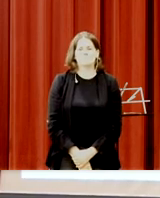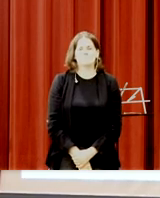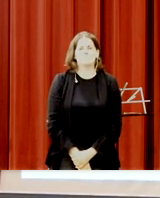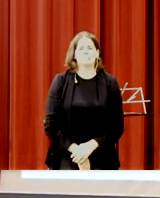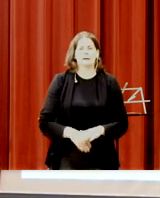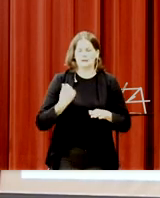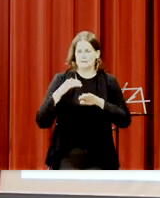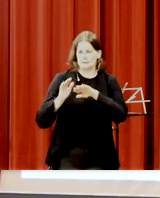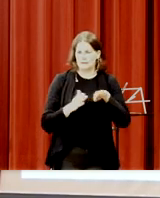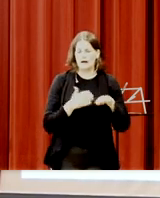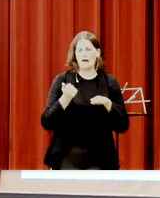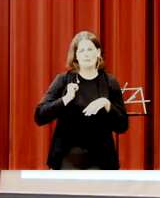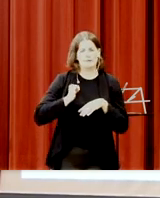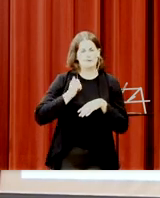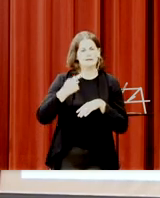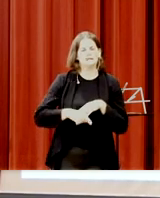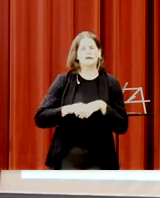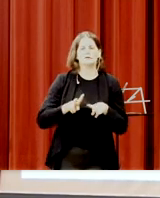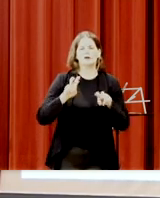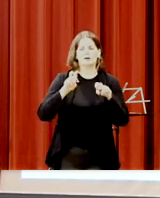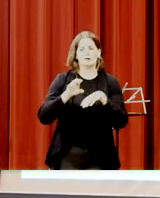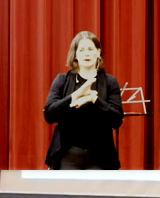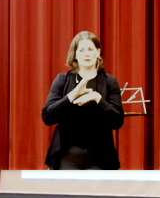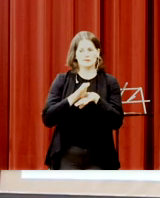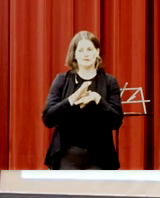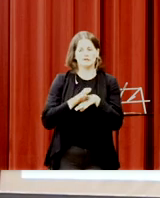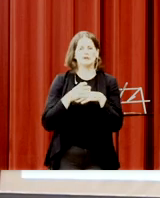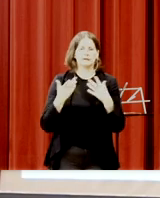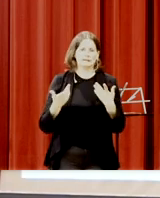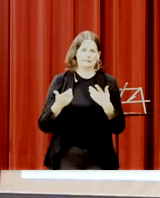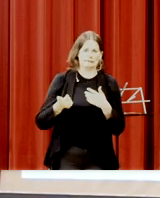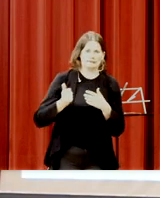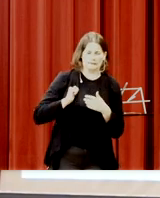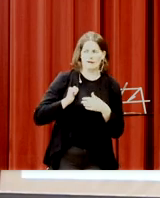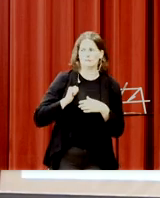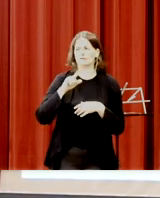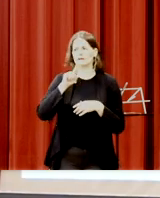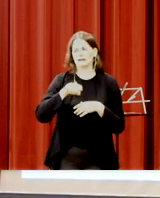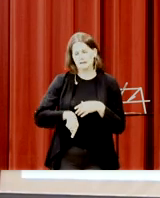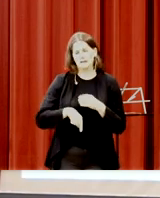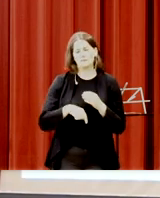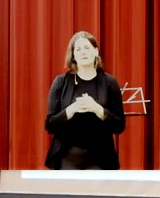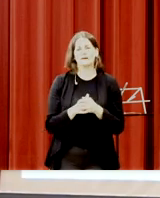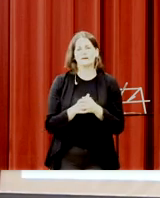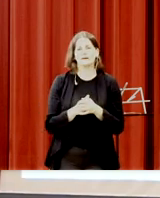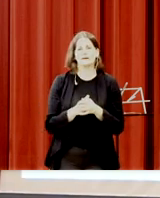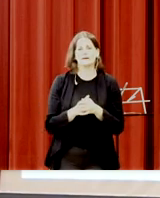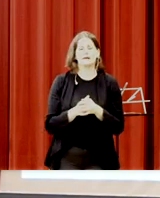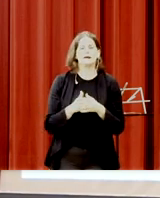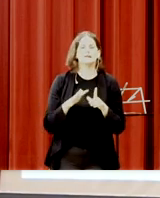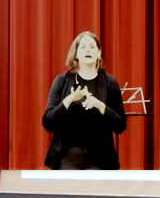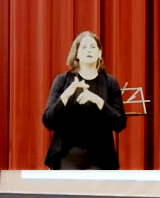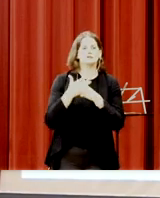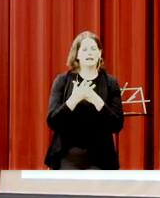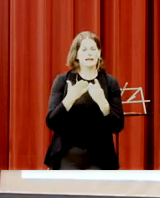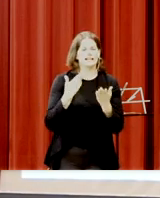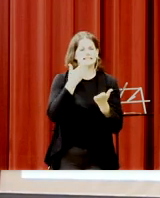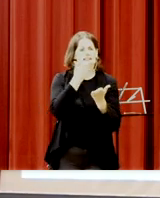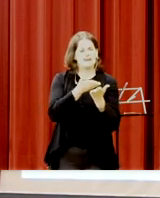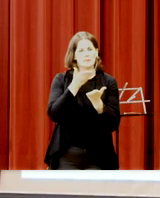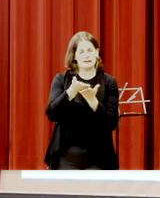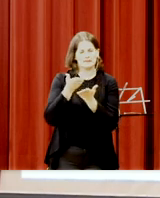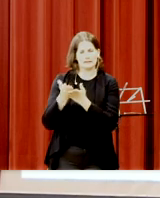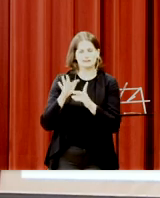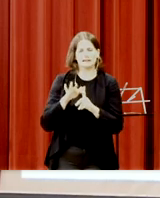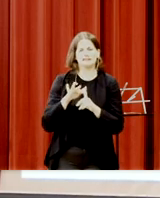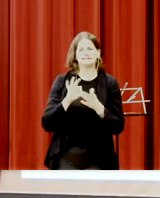de contextualitzar les demandes del sistema universitari català, també per socialitzar-les amb tota la comunitat URB i també per explicar-li una miqueta